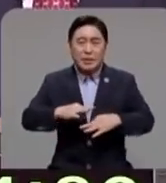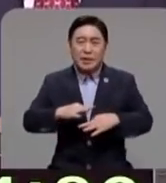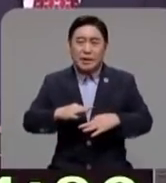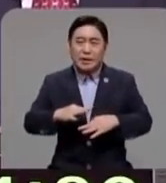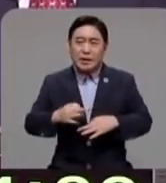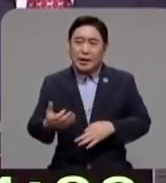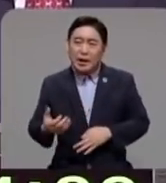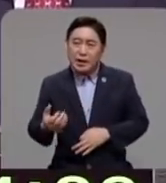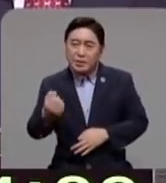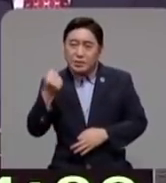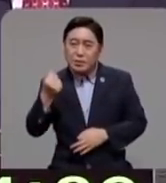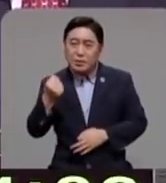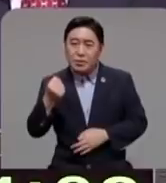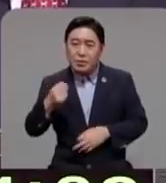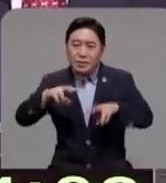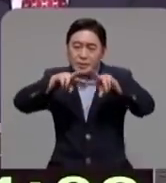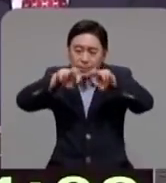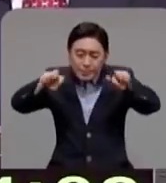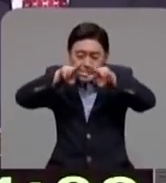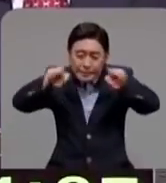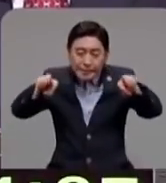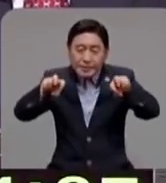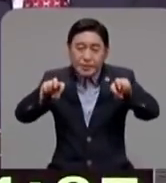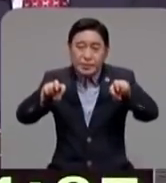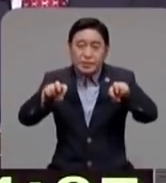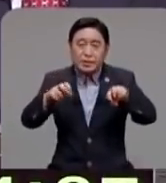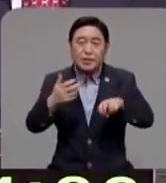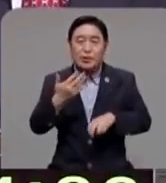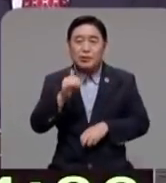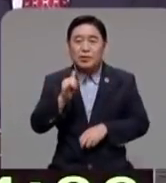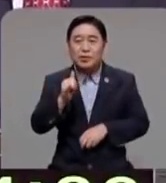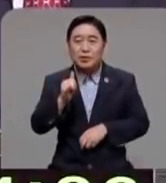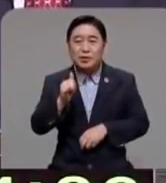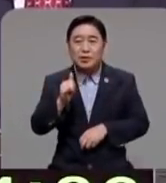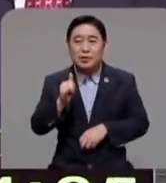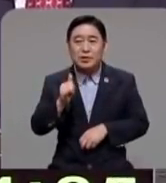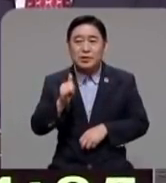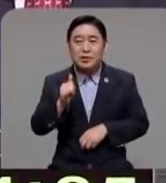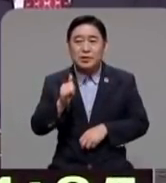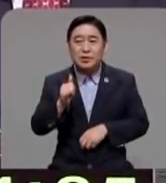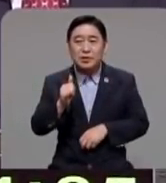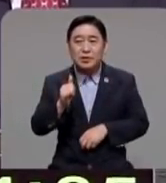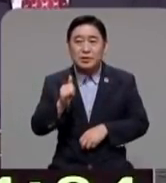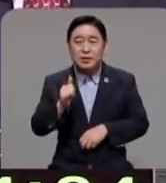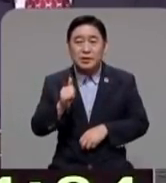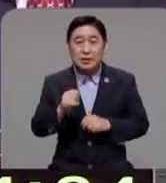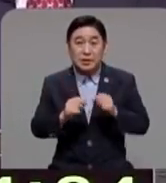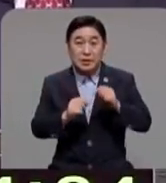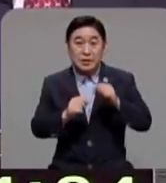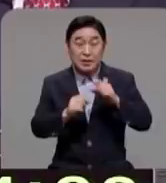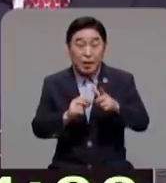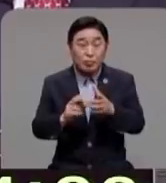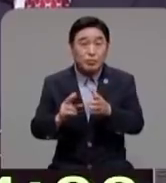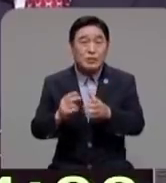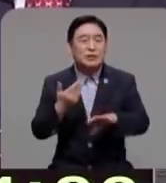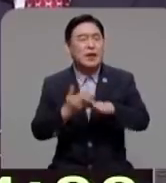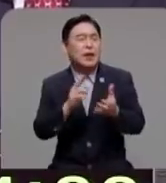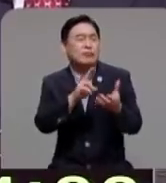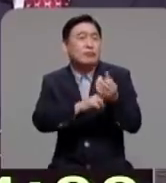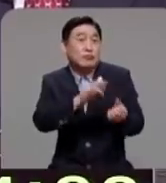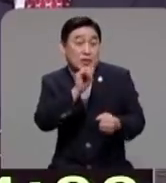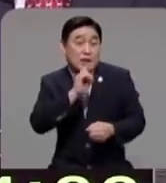가지고, 파헤칠 수, 다른 사람은 대부분 그게 비리가 묻힌다고 말씀하셨으니까 제가